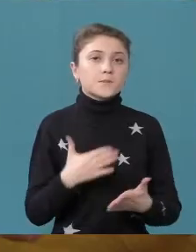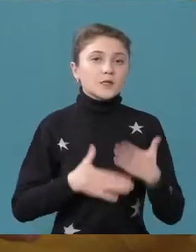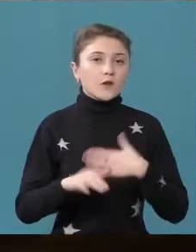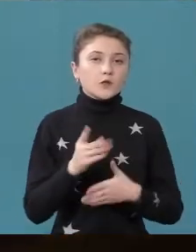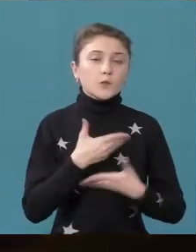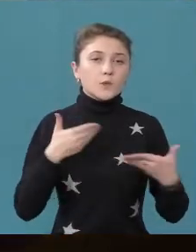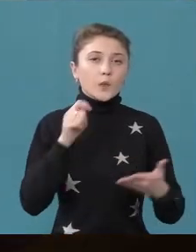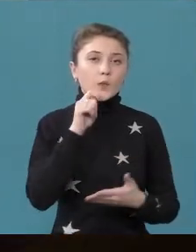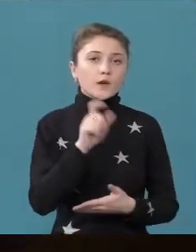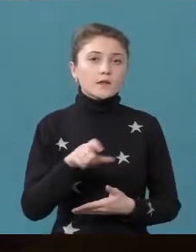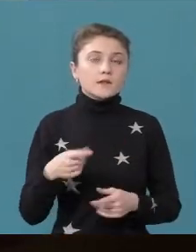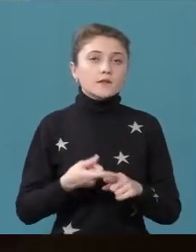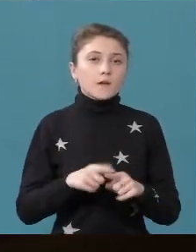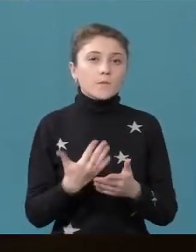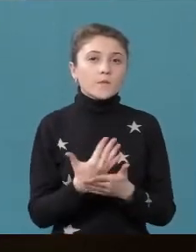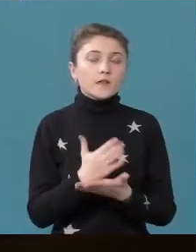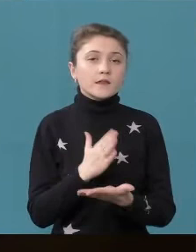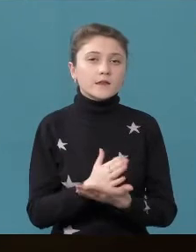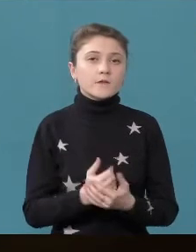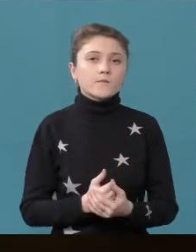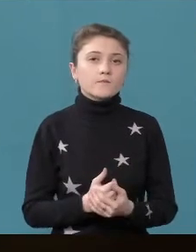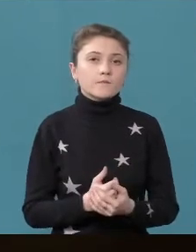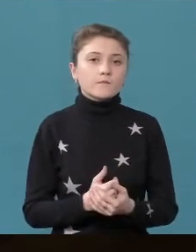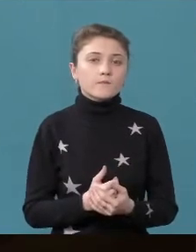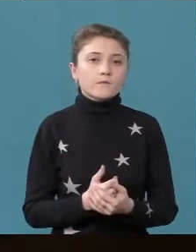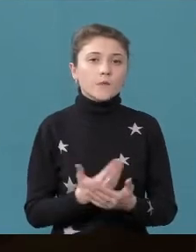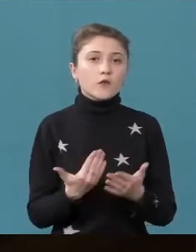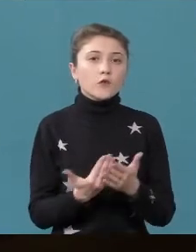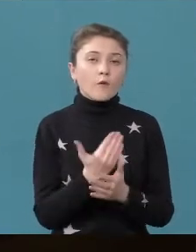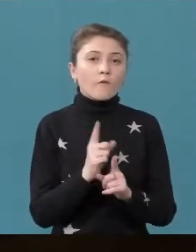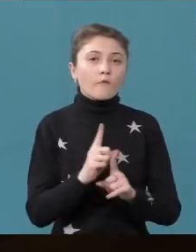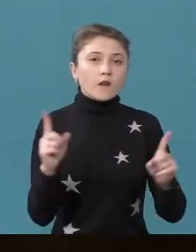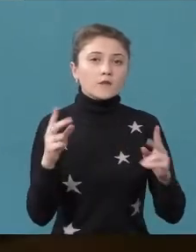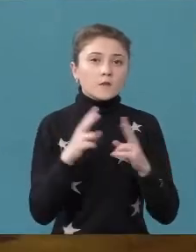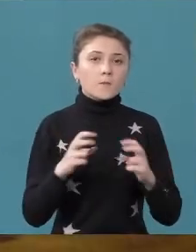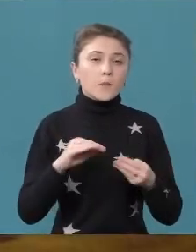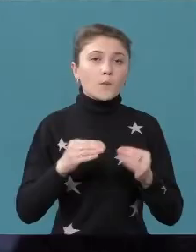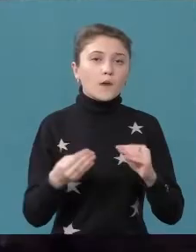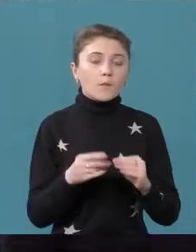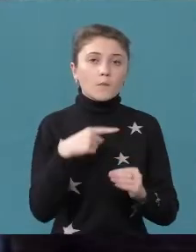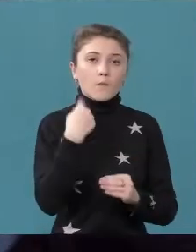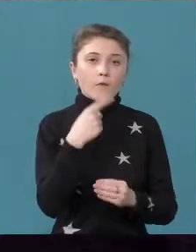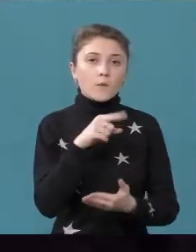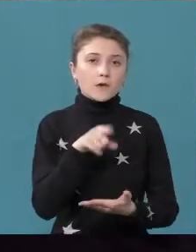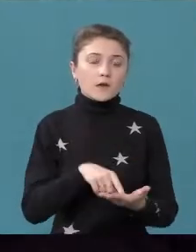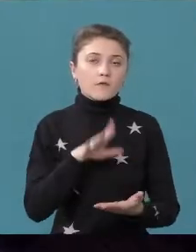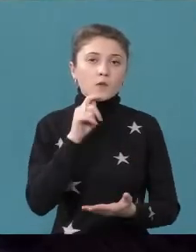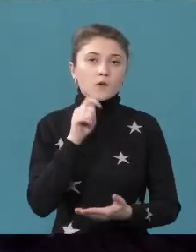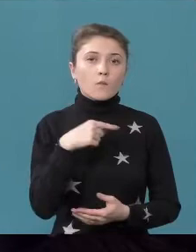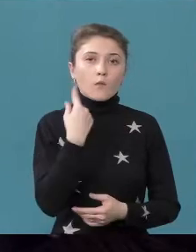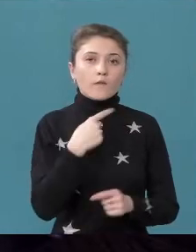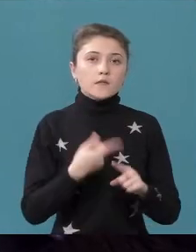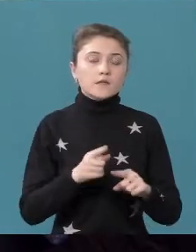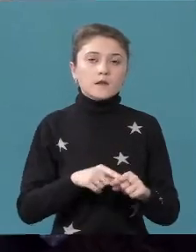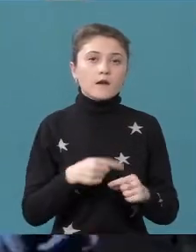Ця стрічка є монументальним та новаторським дослідженням проблем мовного питання в Україні. Мова – це генетичний